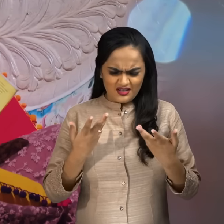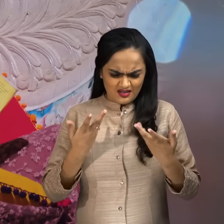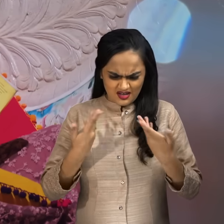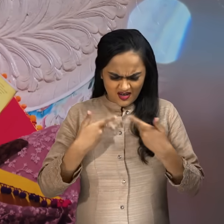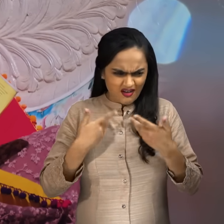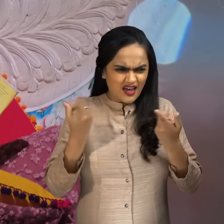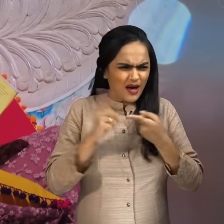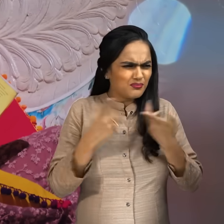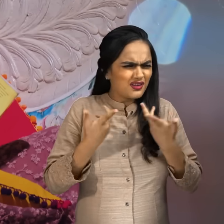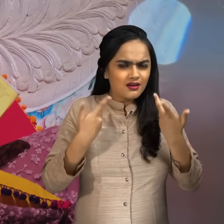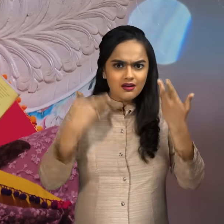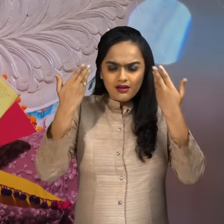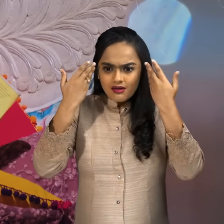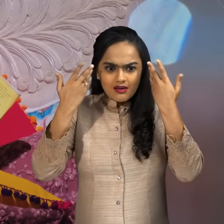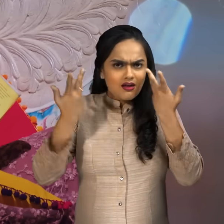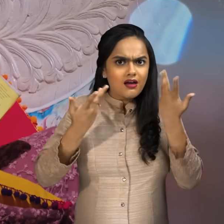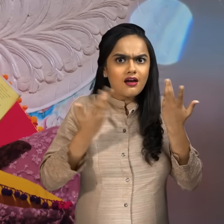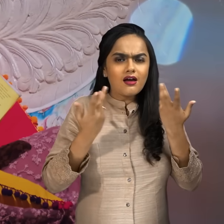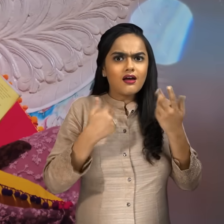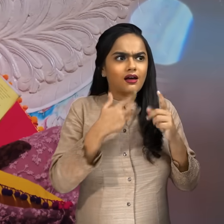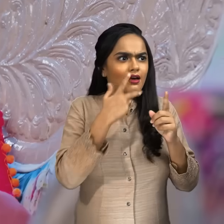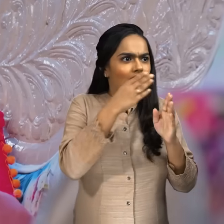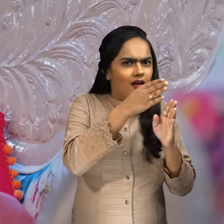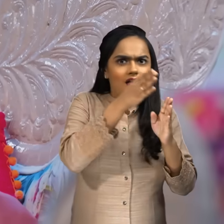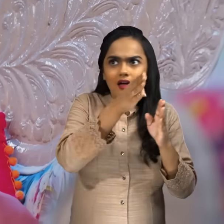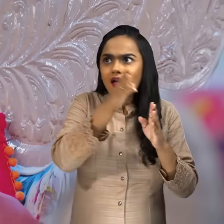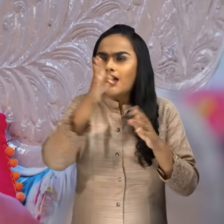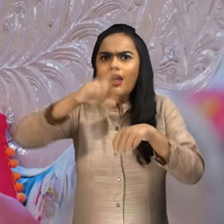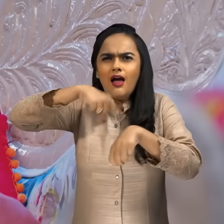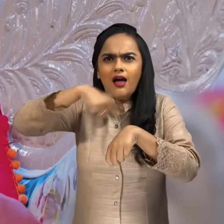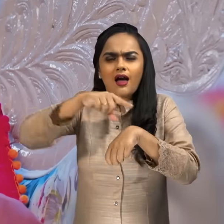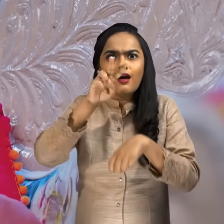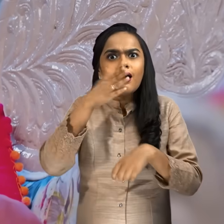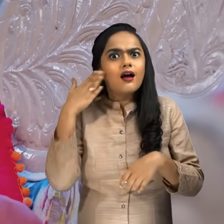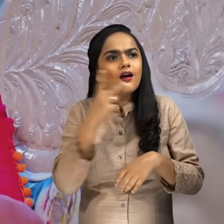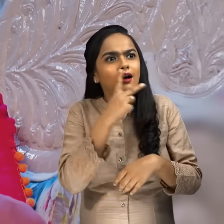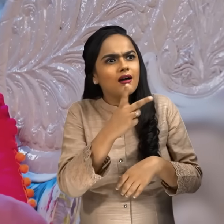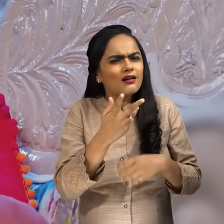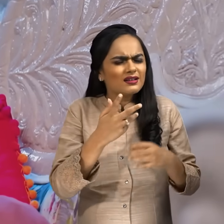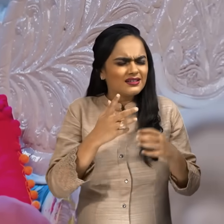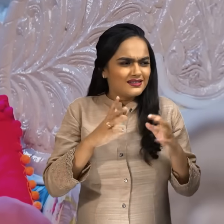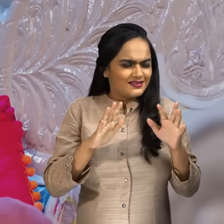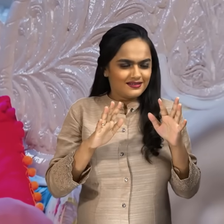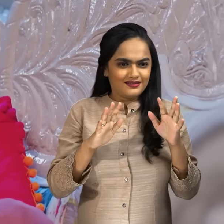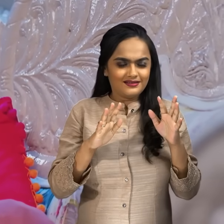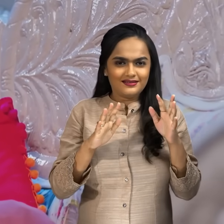क्या हो रहा है तुझे हीर? हर वक्त तुझे विराट सिंह क्यों दिख रहा है तुझे?